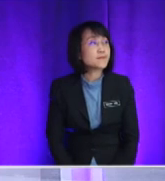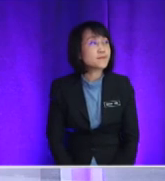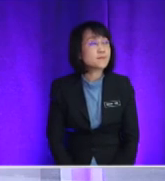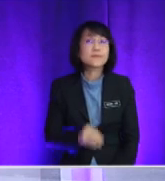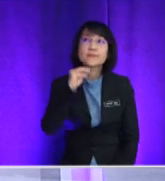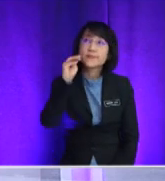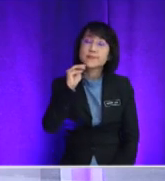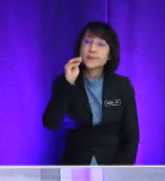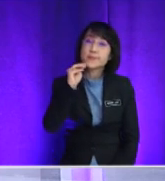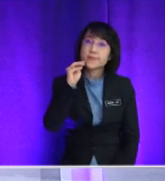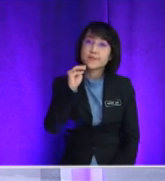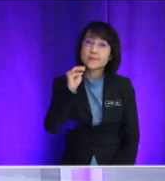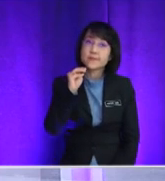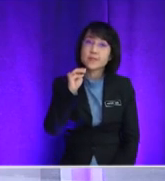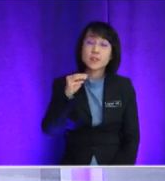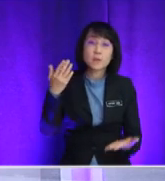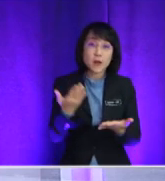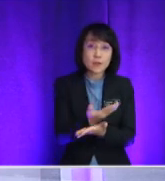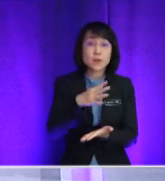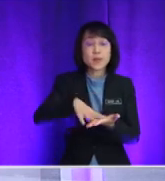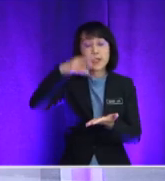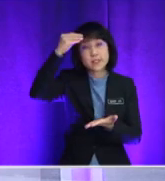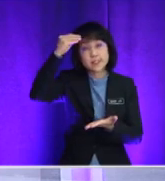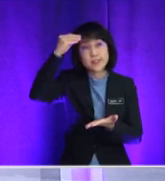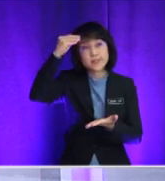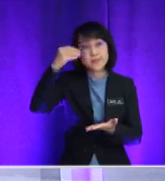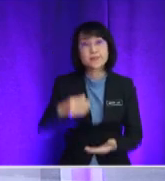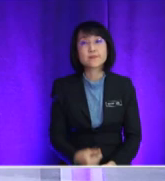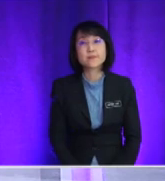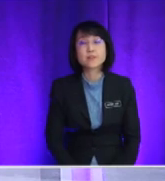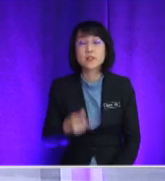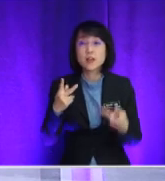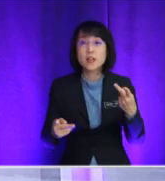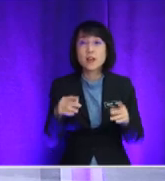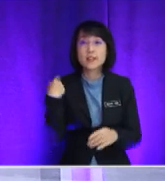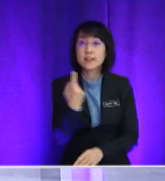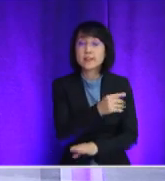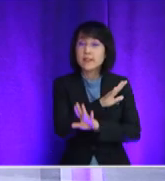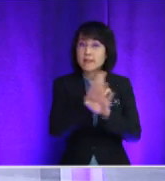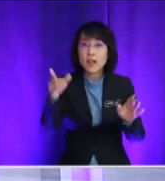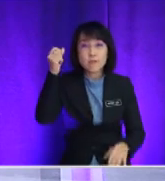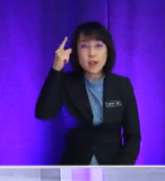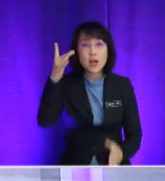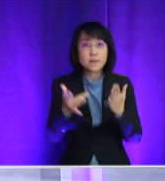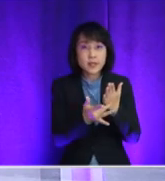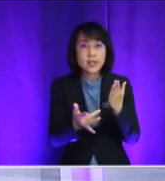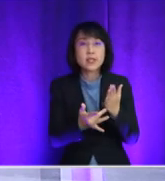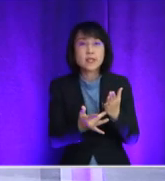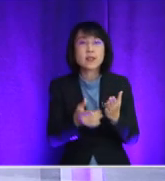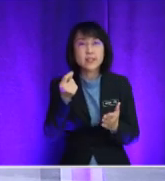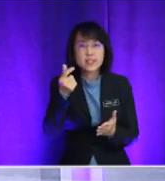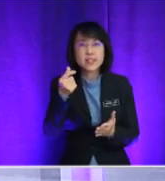seorang murid baru yang belajar sebenarnya kalau kita tak sampai mungkin agak sedikit suka Tetapi